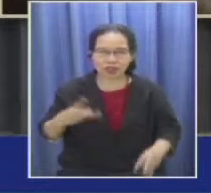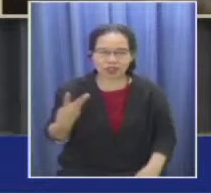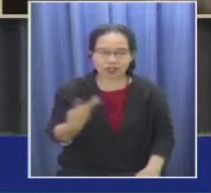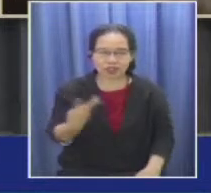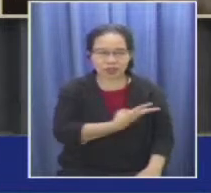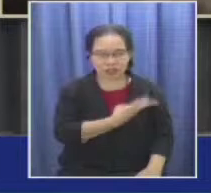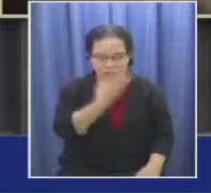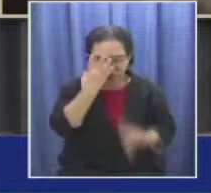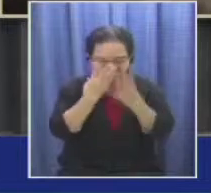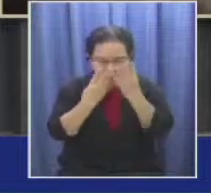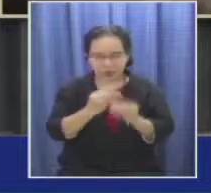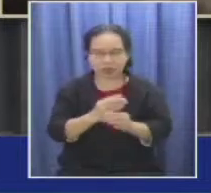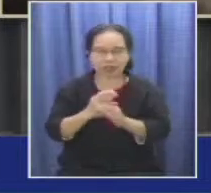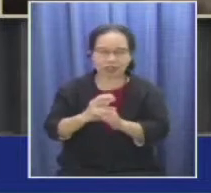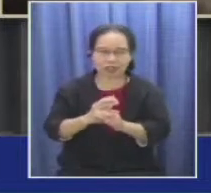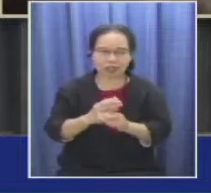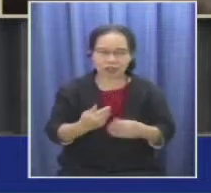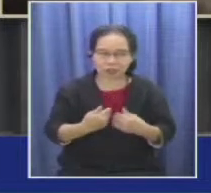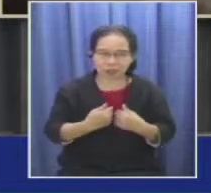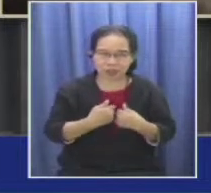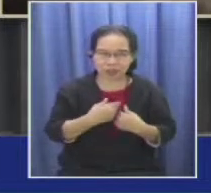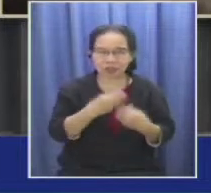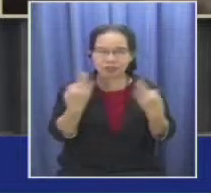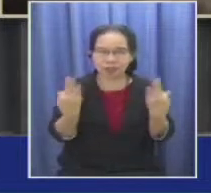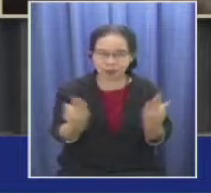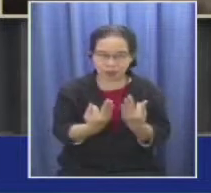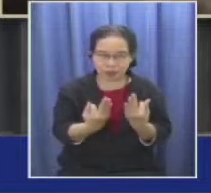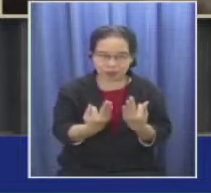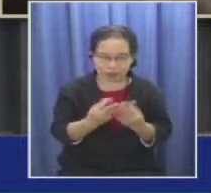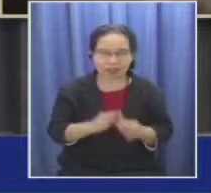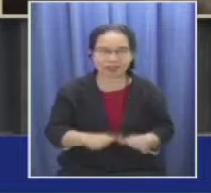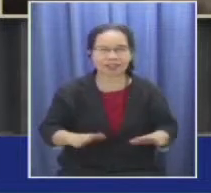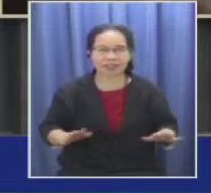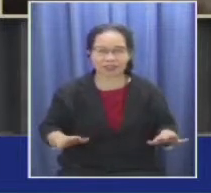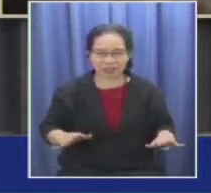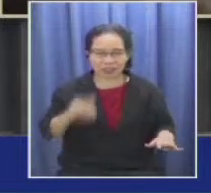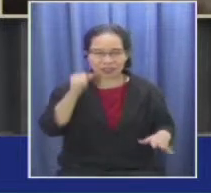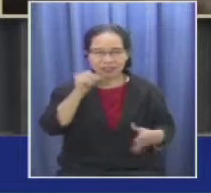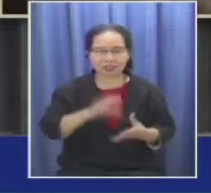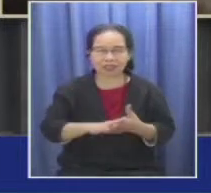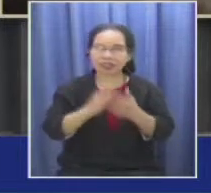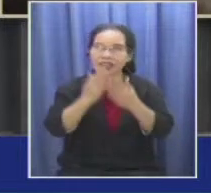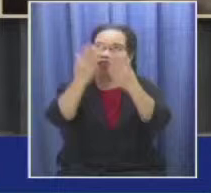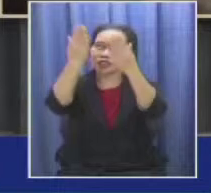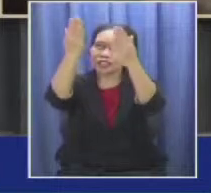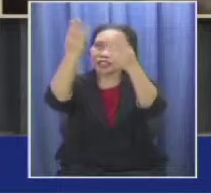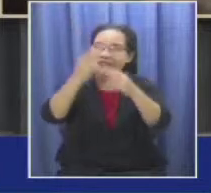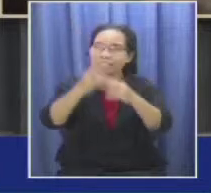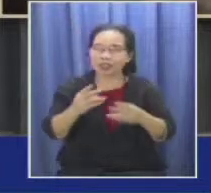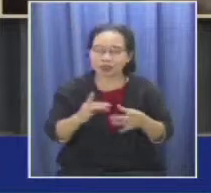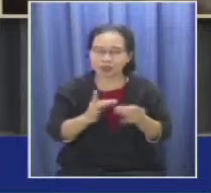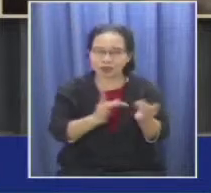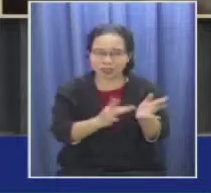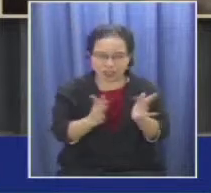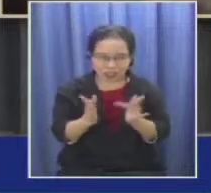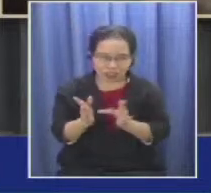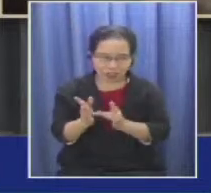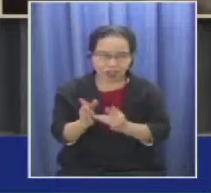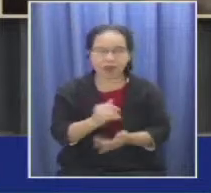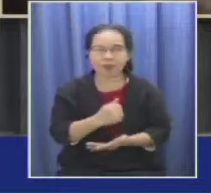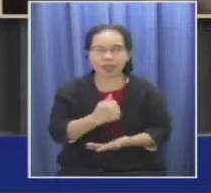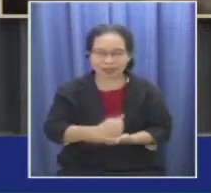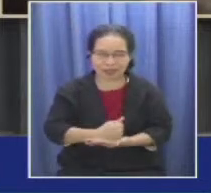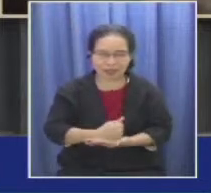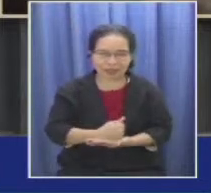ɛna na adwi agya yɛda wo se wahwɛ yɛn so yɛsrɛw se bra yɛkɔ akɔda